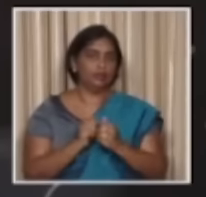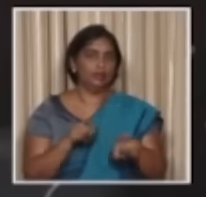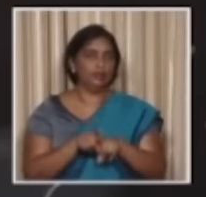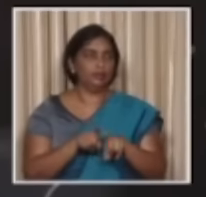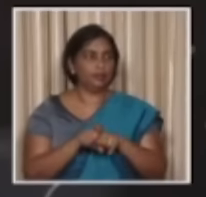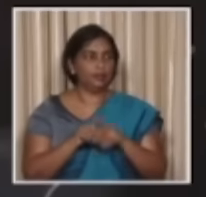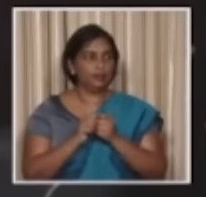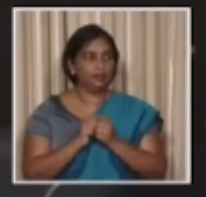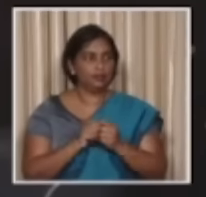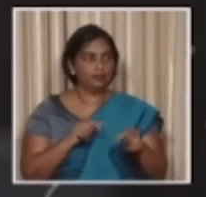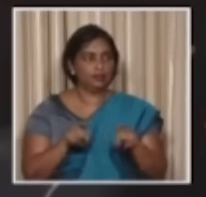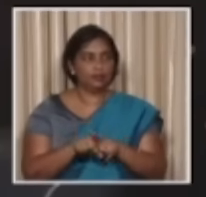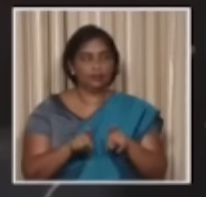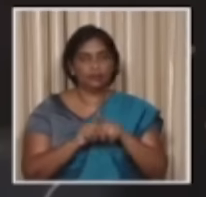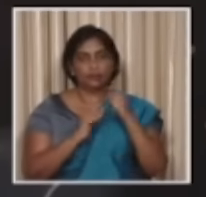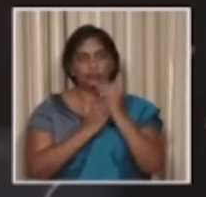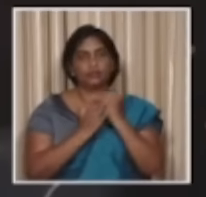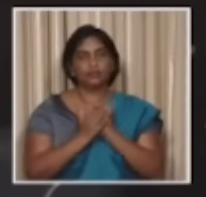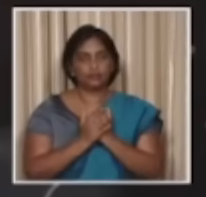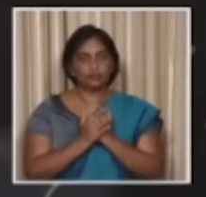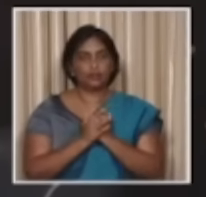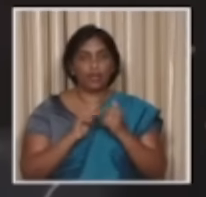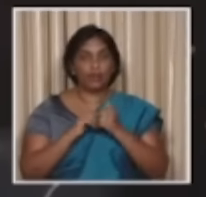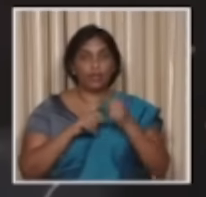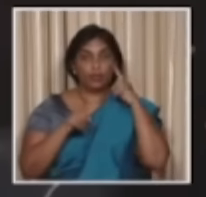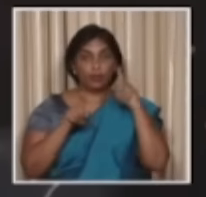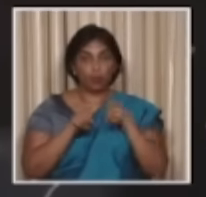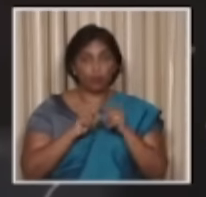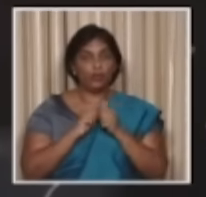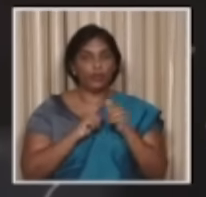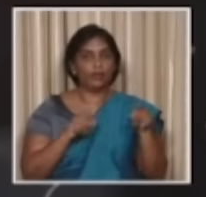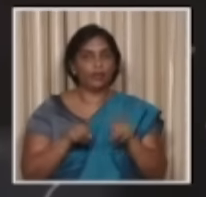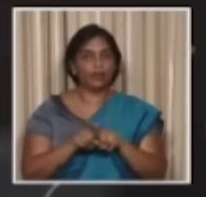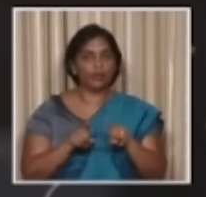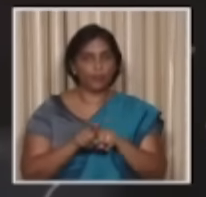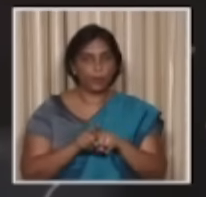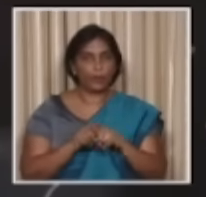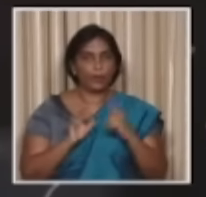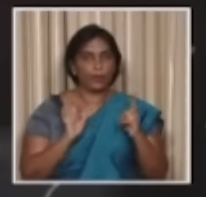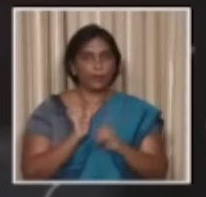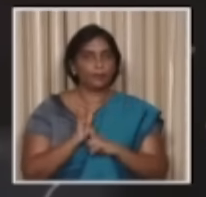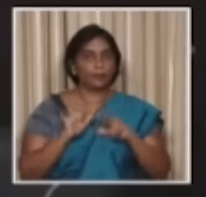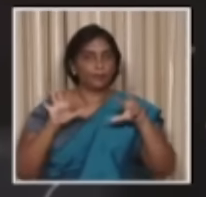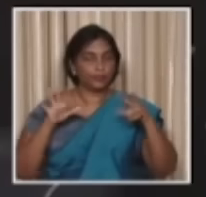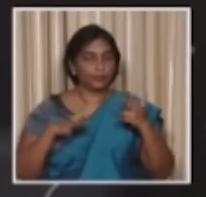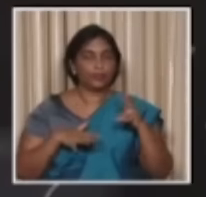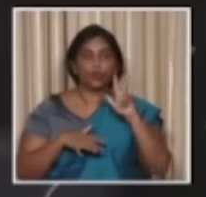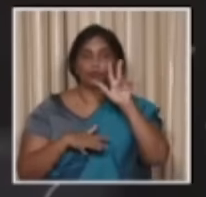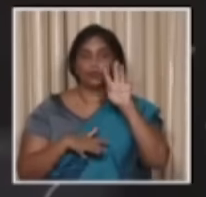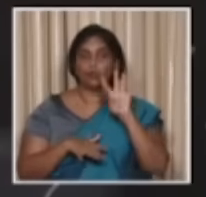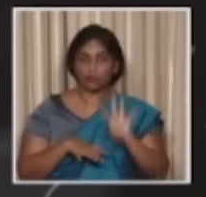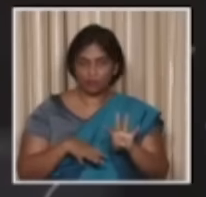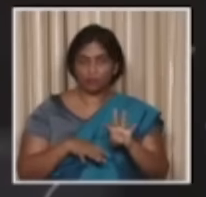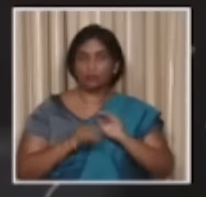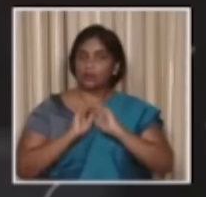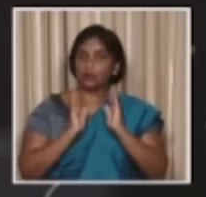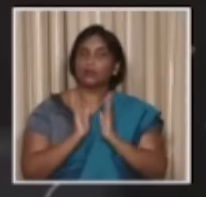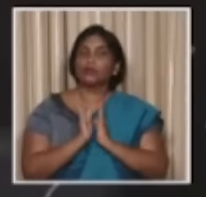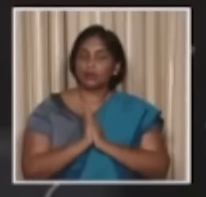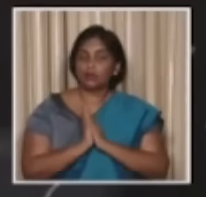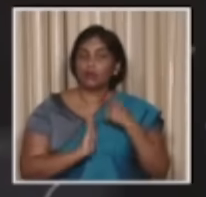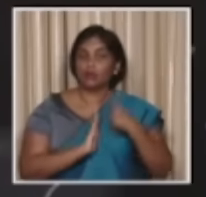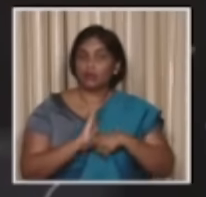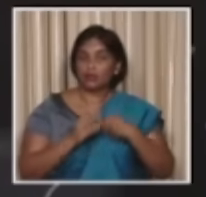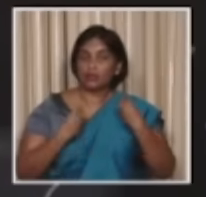රුපියල් 400ට. කුප්පි 150,000ක්. වැඩිපුර ගෙවලා තියෙනවා 184,000ක්. මේවා හරහා රටට වෙන